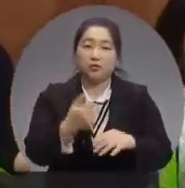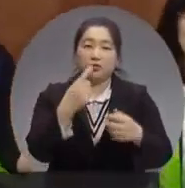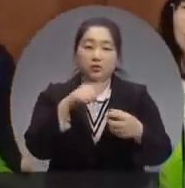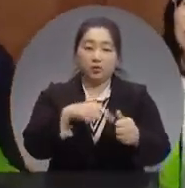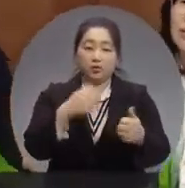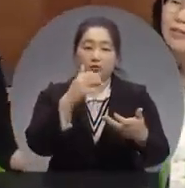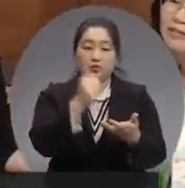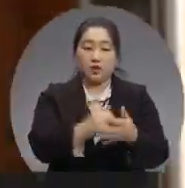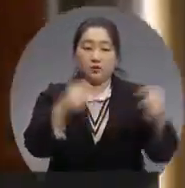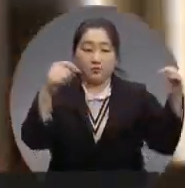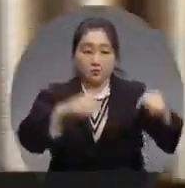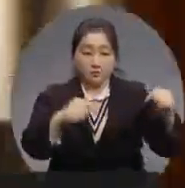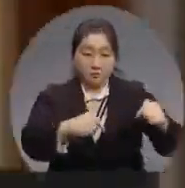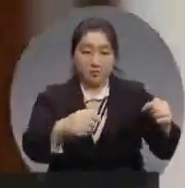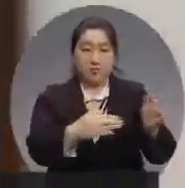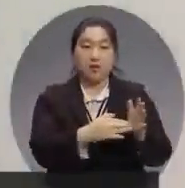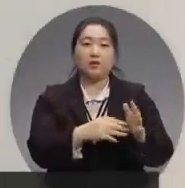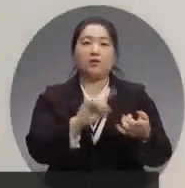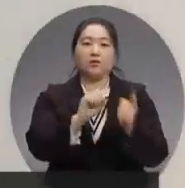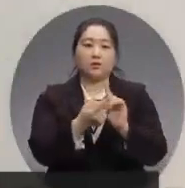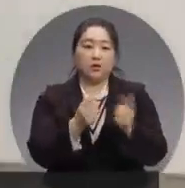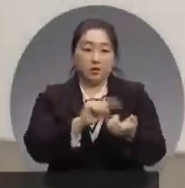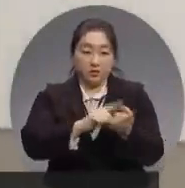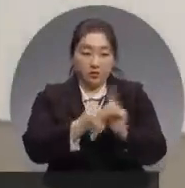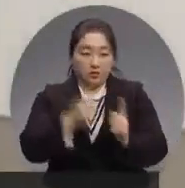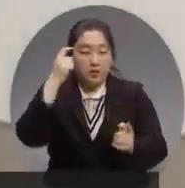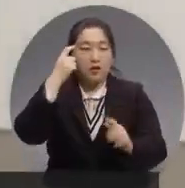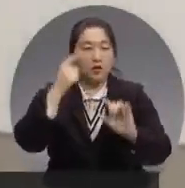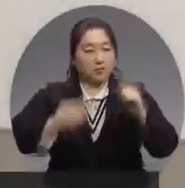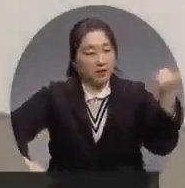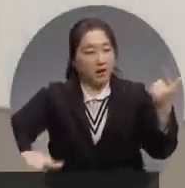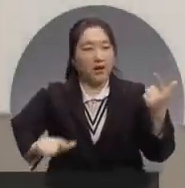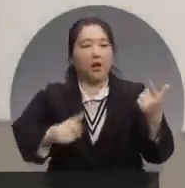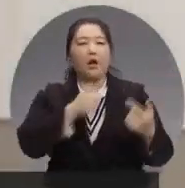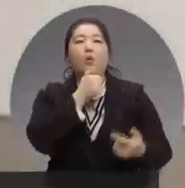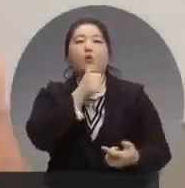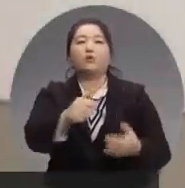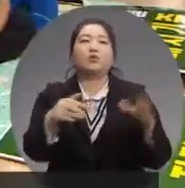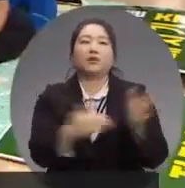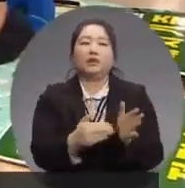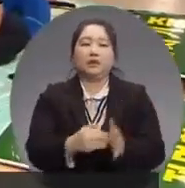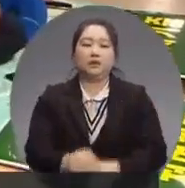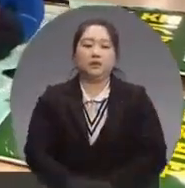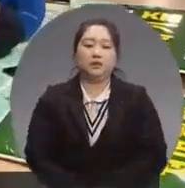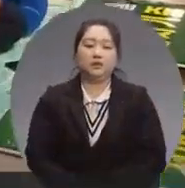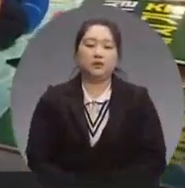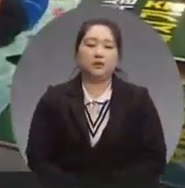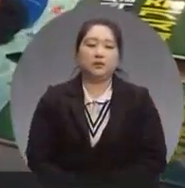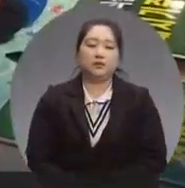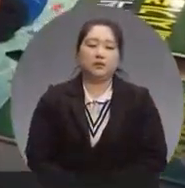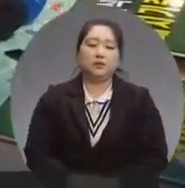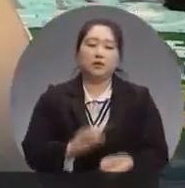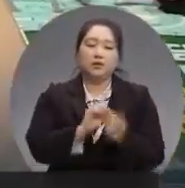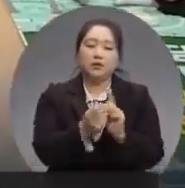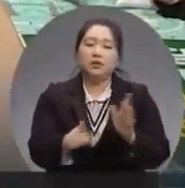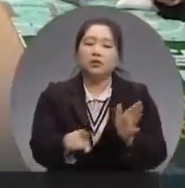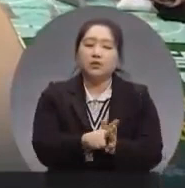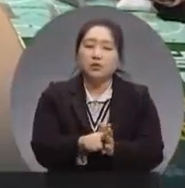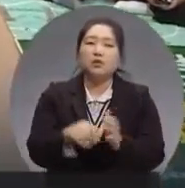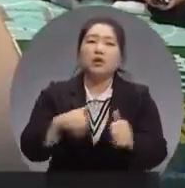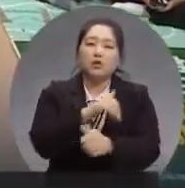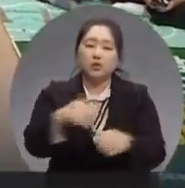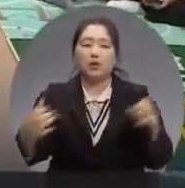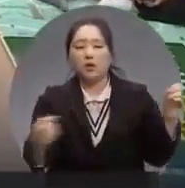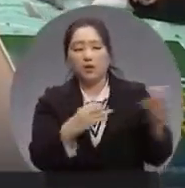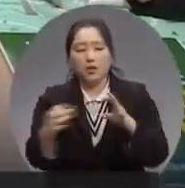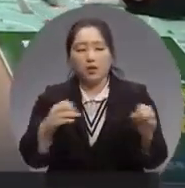교육감과 면담은 이뤄졌지만 입장 차이만 확인한 채 50분 만에 끝났습니다. 서로 신뢰하고 상황을